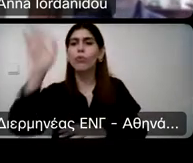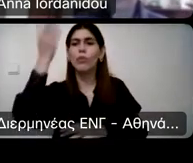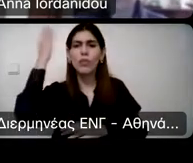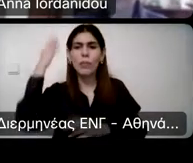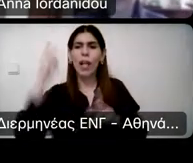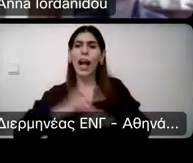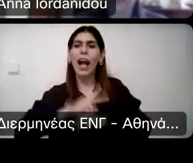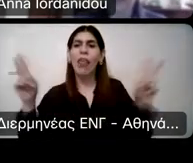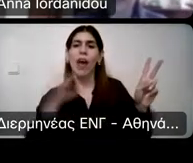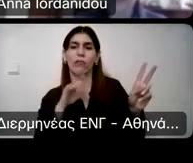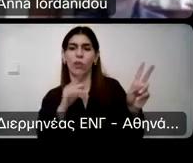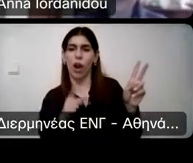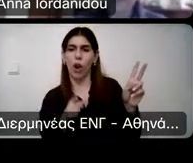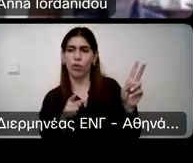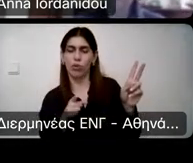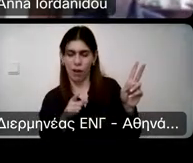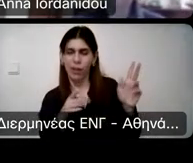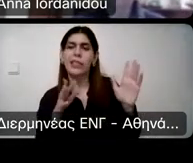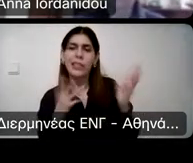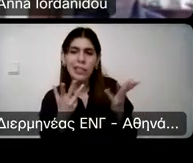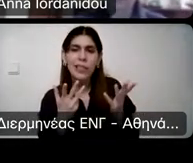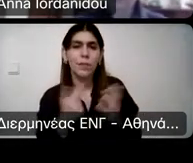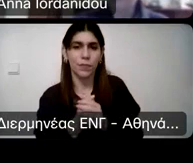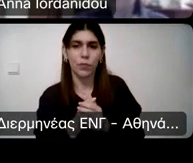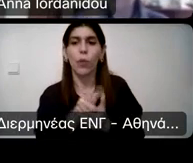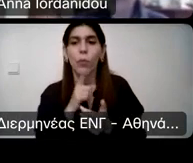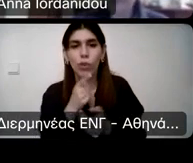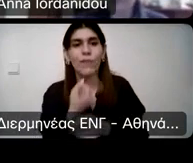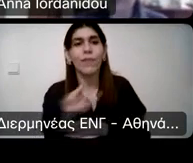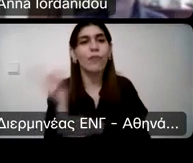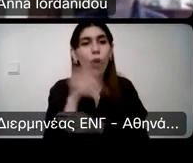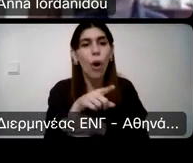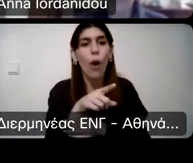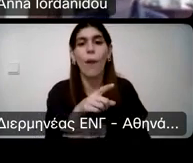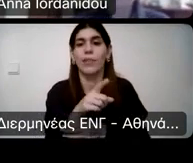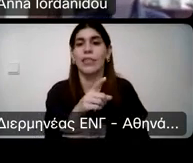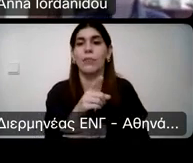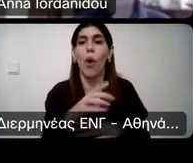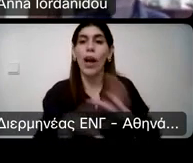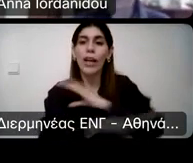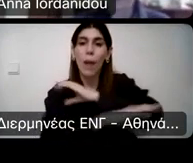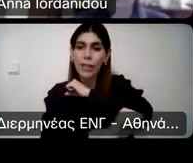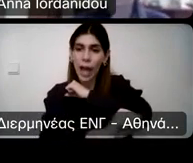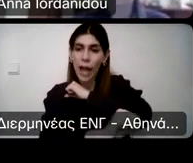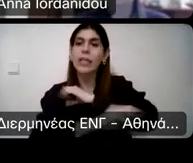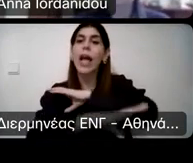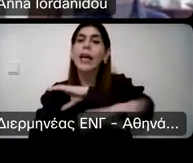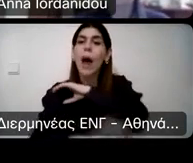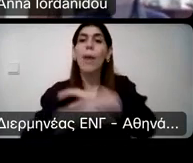βρίσκουμε τι να κάνουμε με τα θηλυκά σε ας πάμε στο γραμματεύς. Και αυτό θα μας λύσει το πρόβλημα, αν είναι